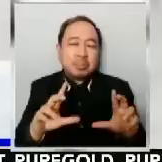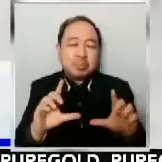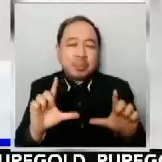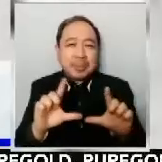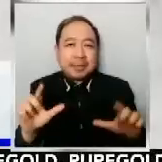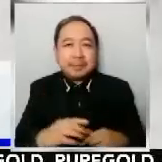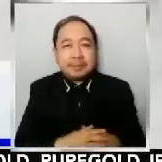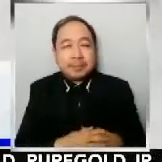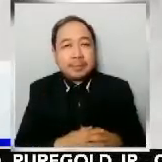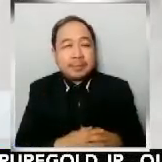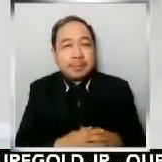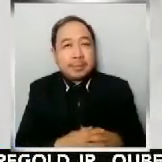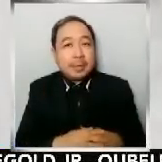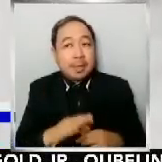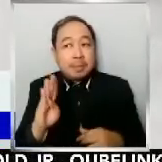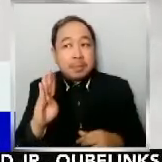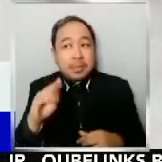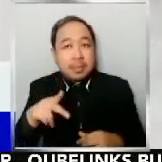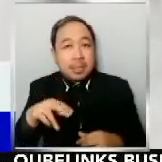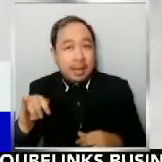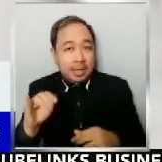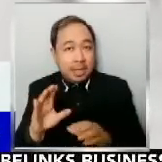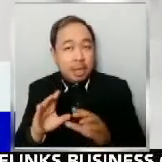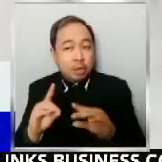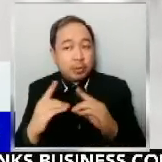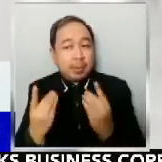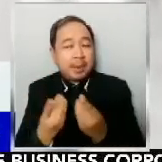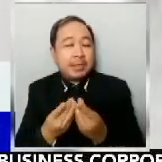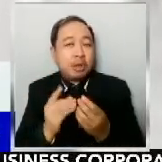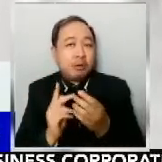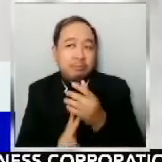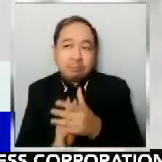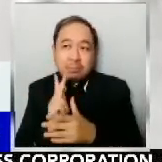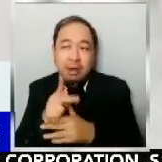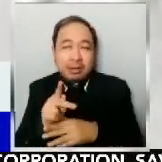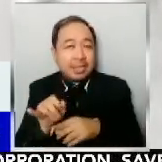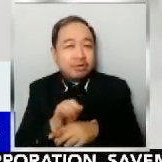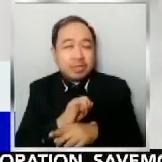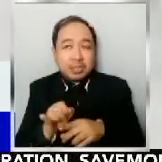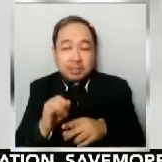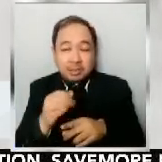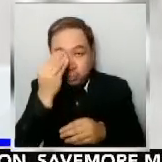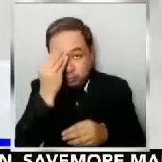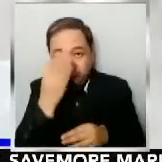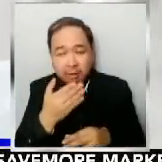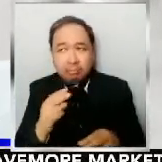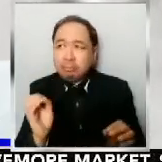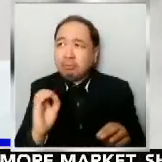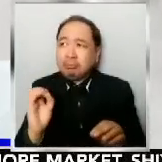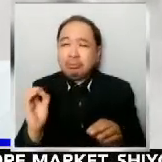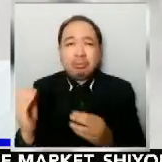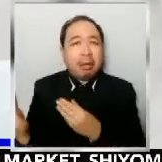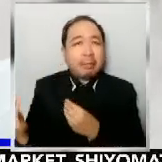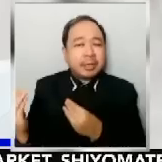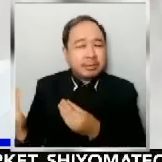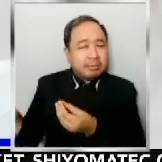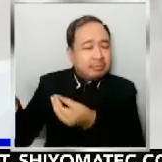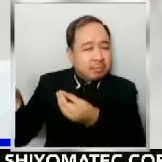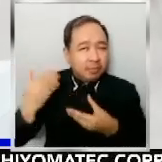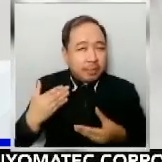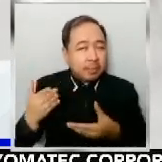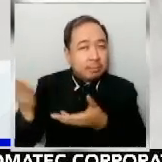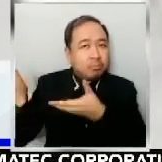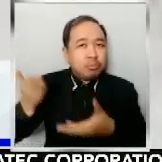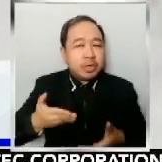our Bureau of Plant Industry, said walang report sa kanila na pumasok pa na imported onions out of that importation